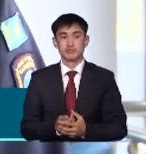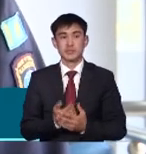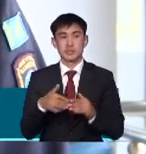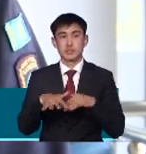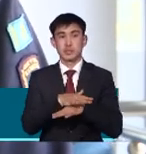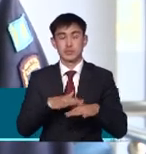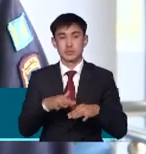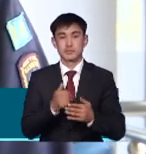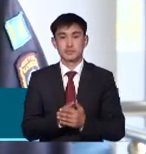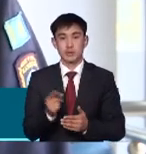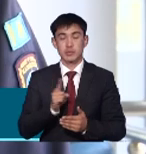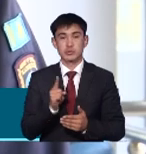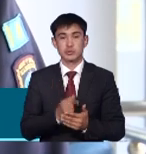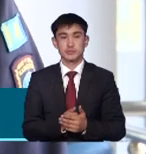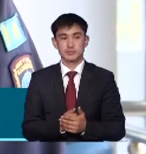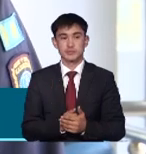населению, потому что